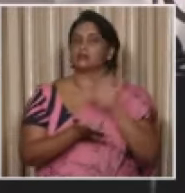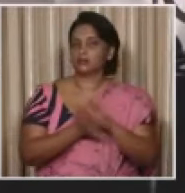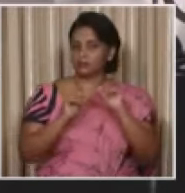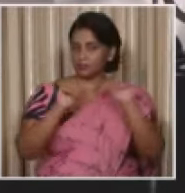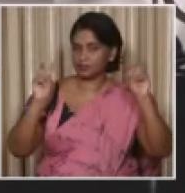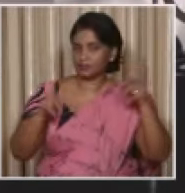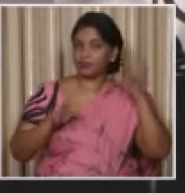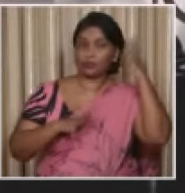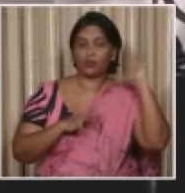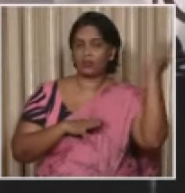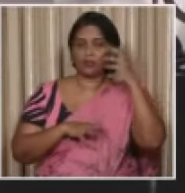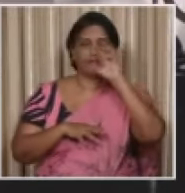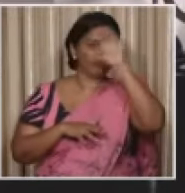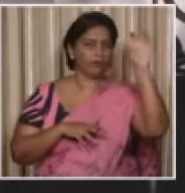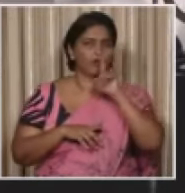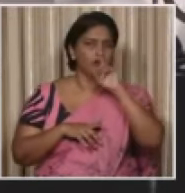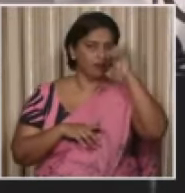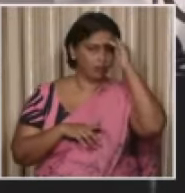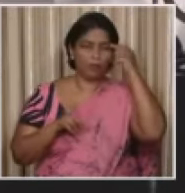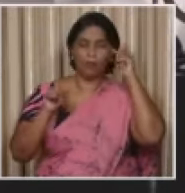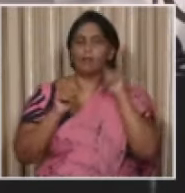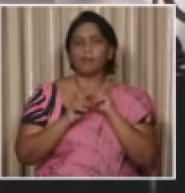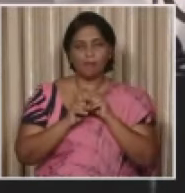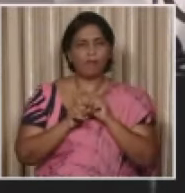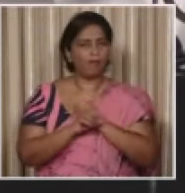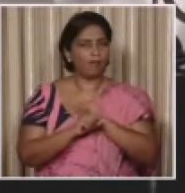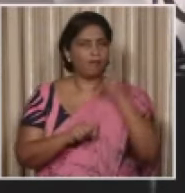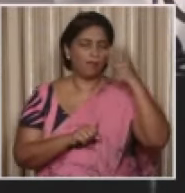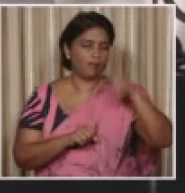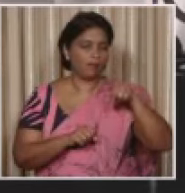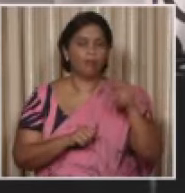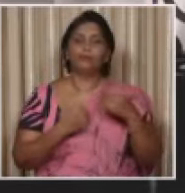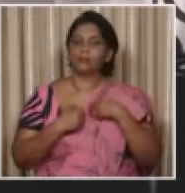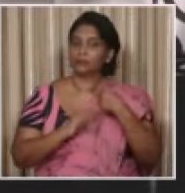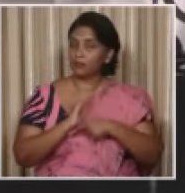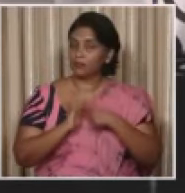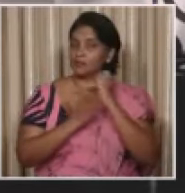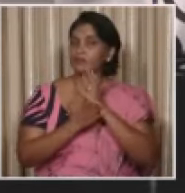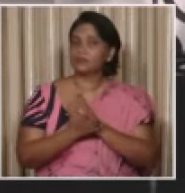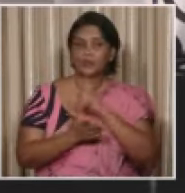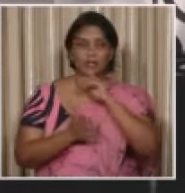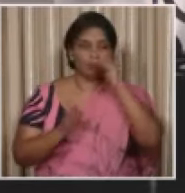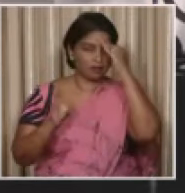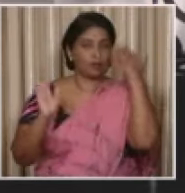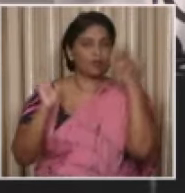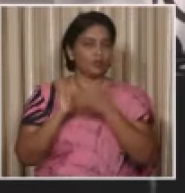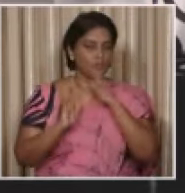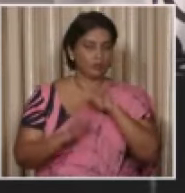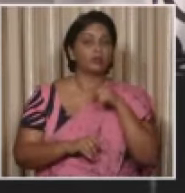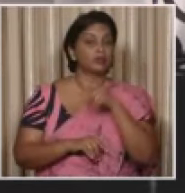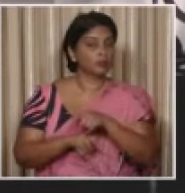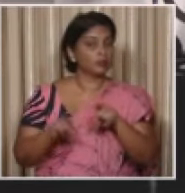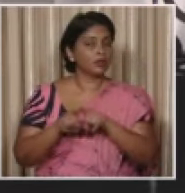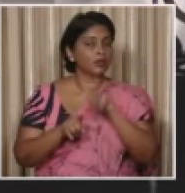තියෙන්නේ ලෝකේ අන් රටවල කතානායකවරයා පිළිබඳ නොතෙබූ විශ්වාසයක් අපේ රටේ ව්‍යවස්ථාව කතානායකවරයා මත තියලා තියෙනවා